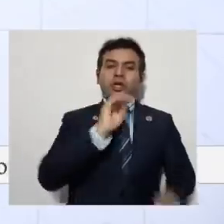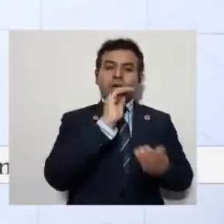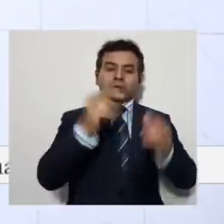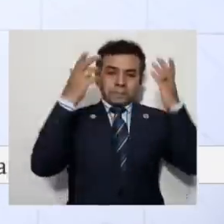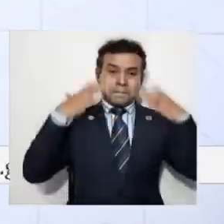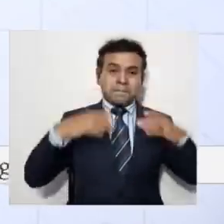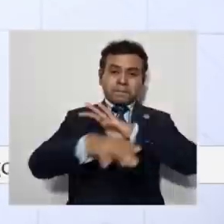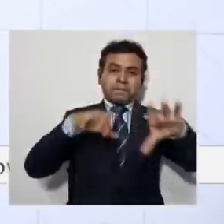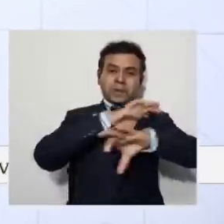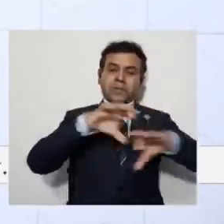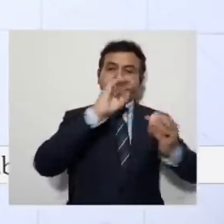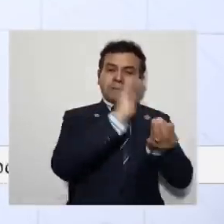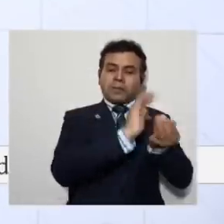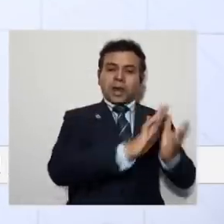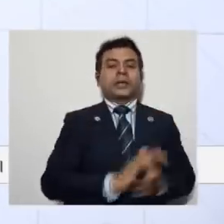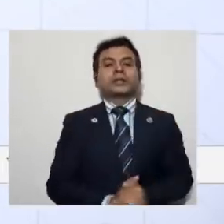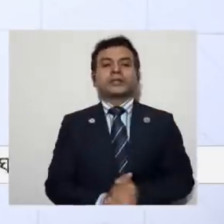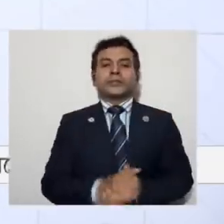3,99,169টি।